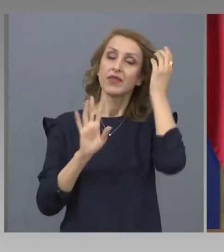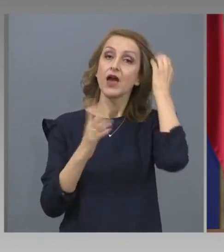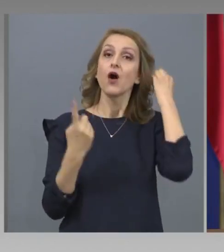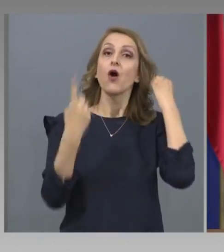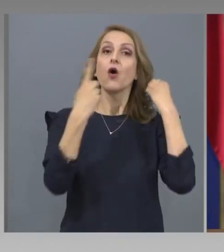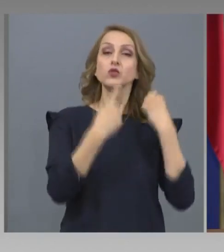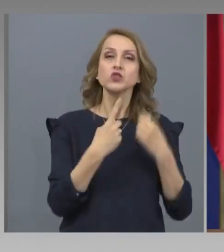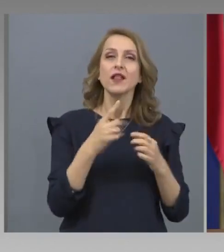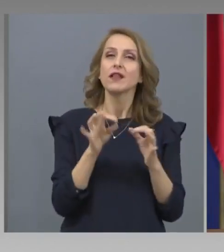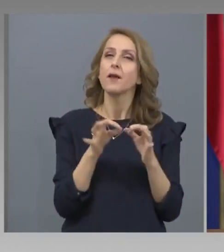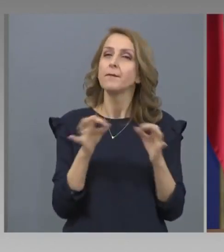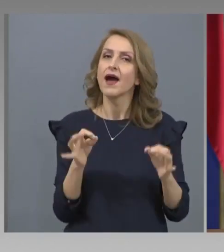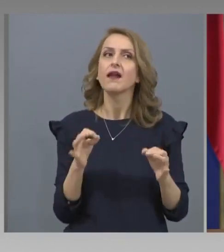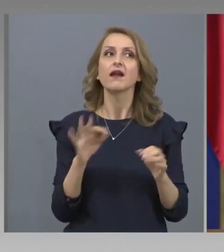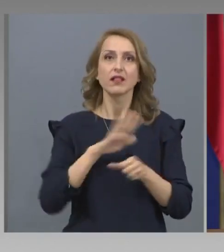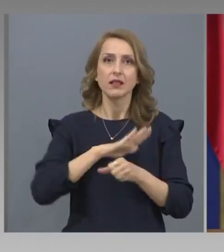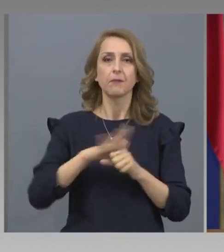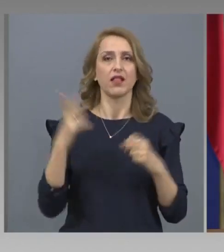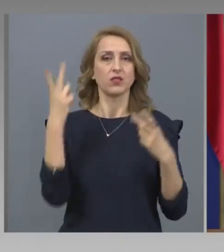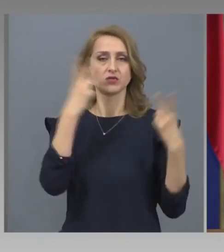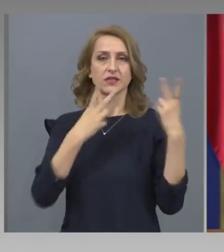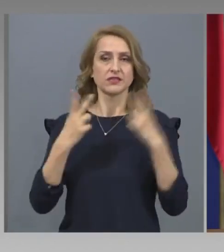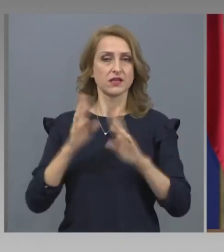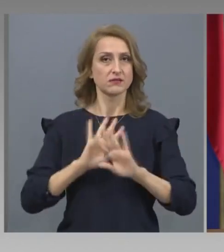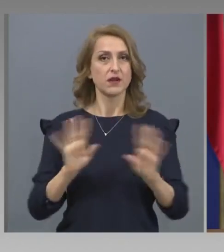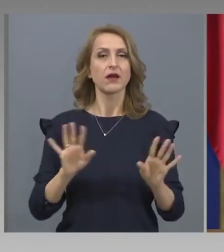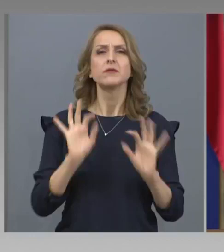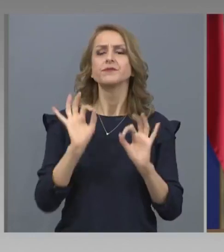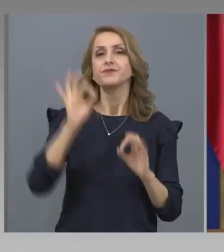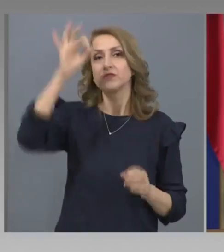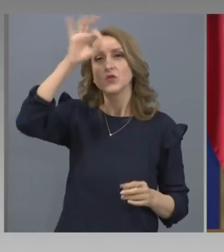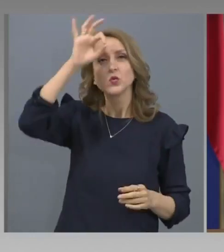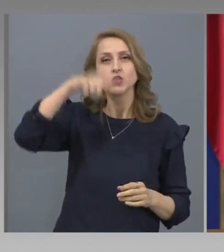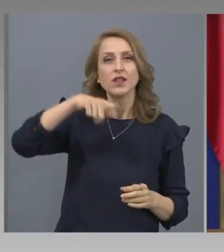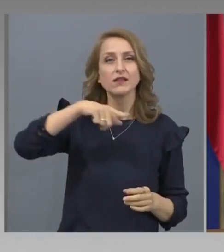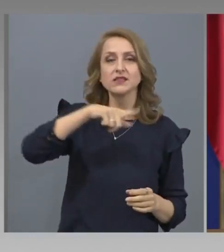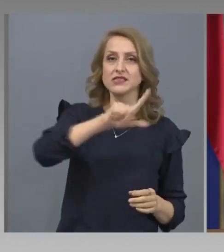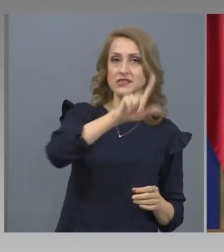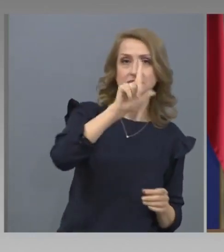Още по една се разбрахме за учениците 7 и